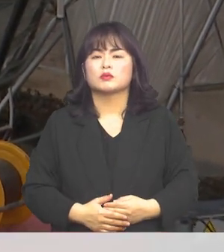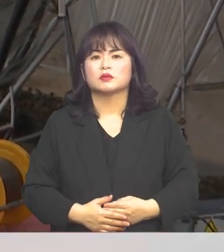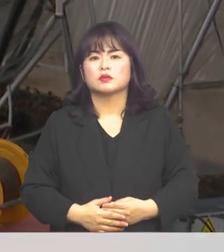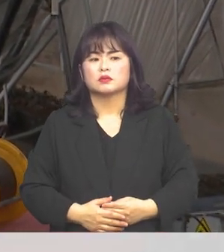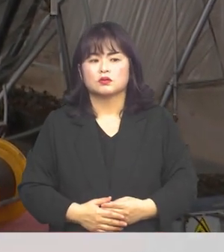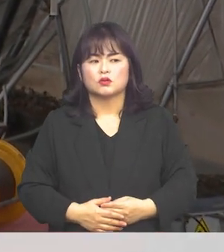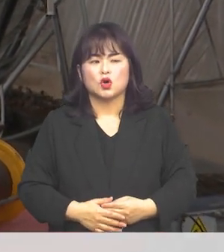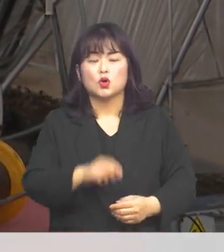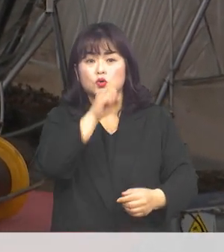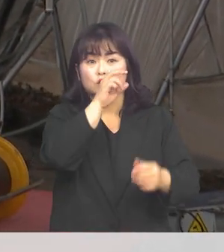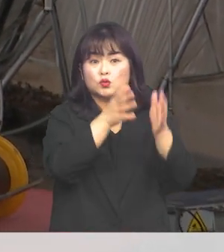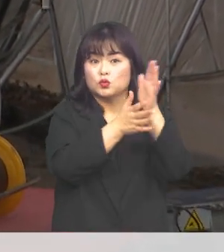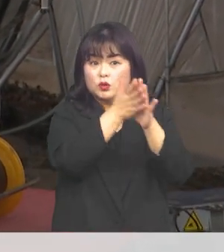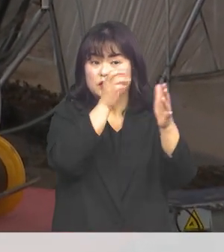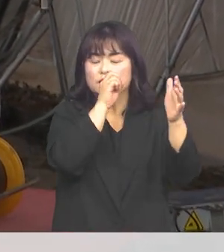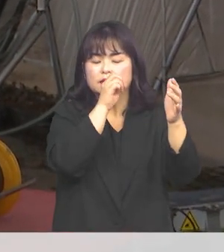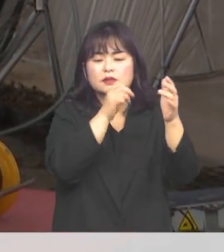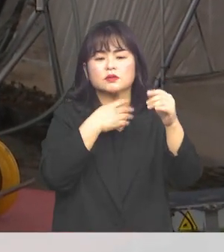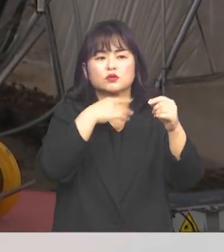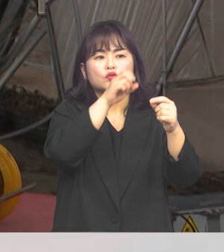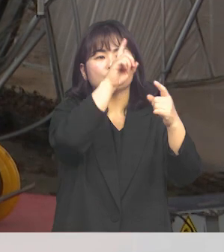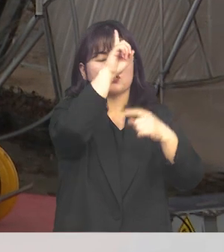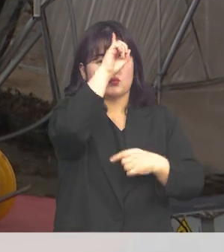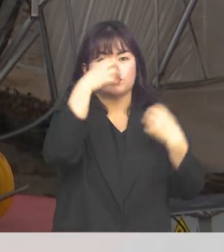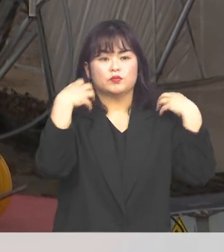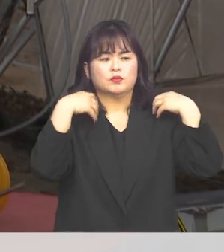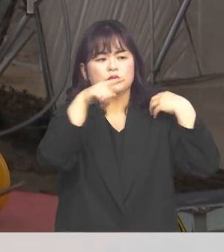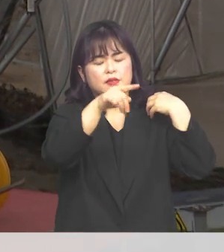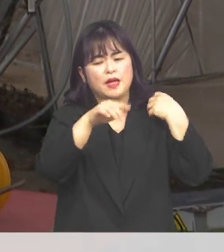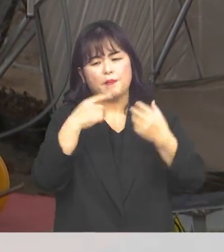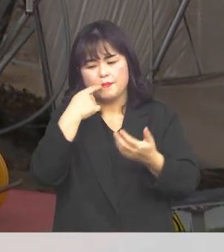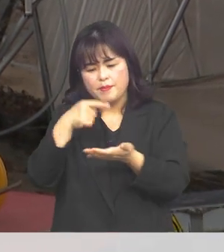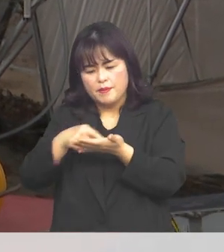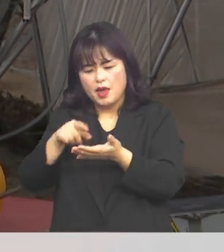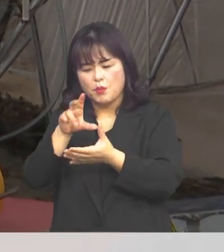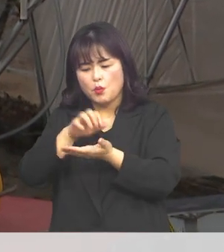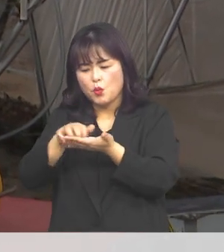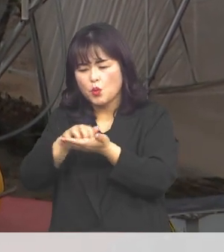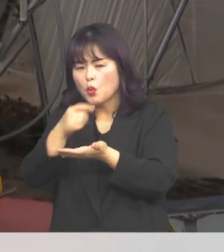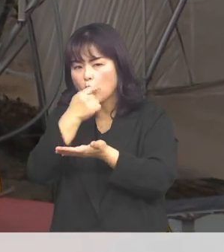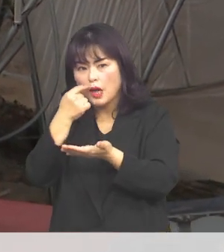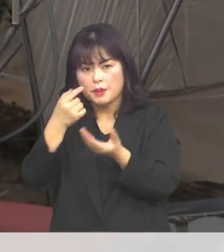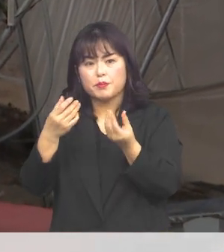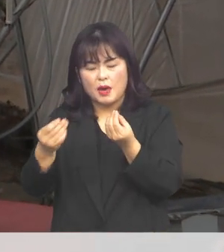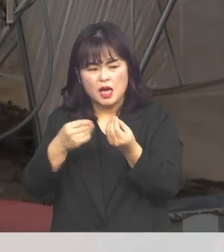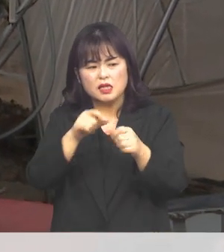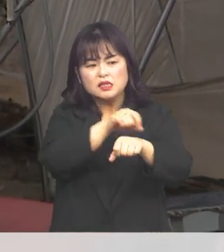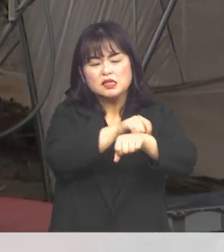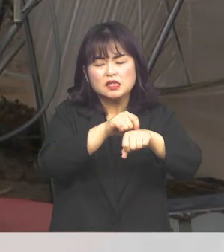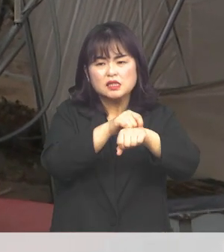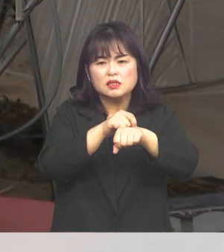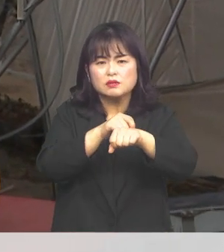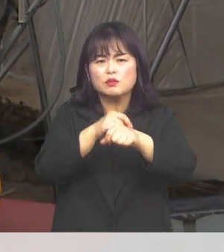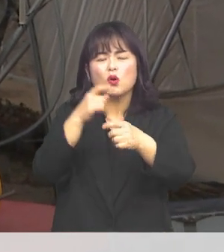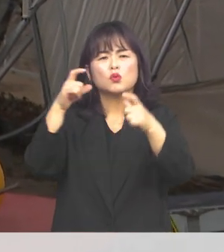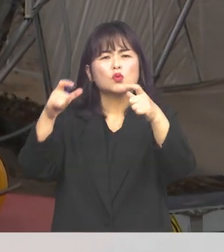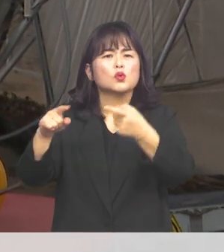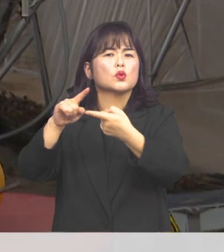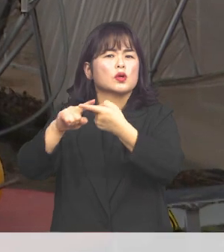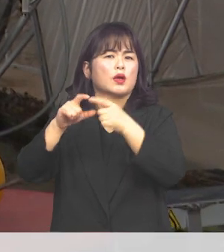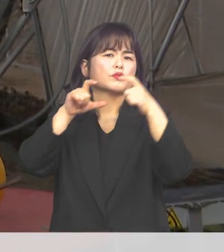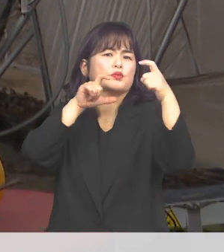때문에 중앙정부에 피해 규모를 확인을 해서 특별 재난구역